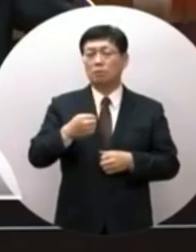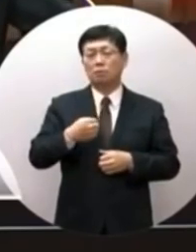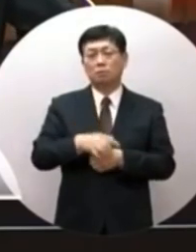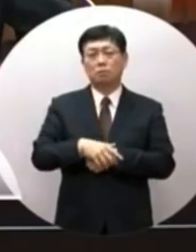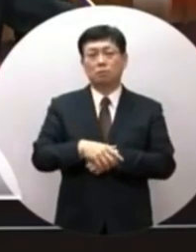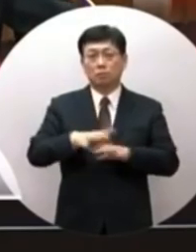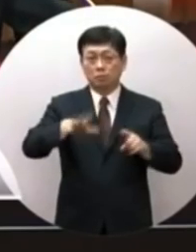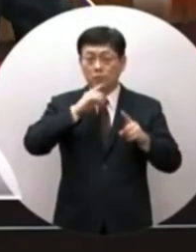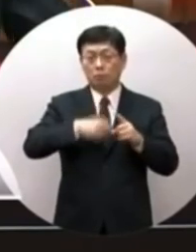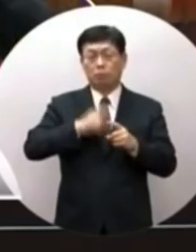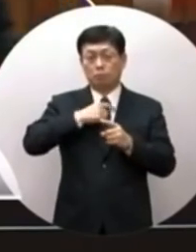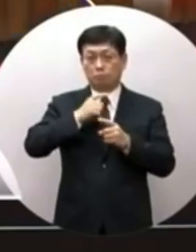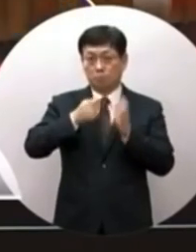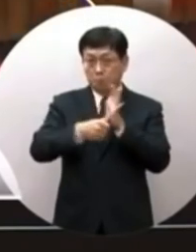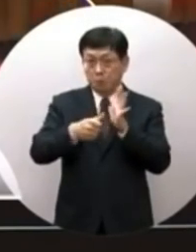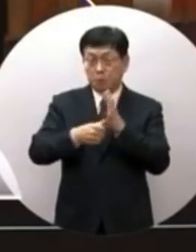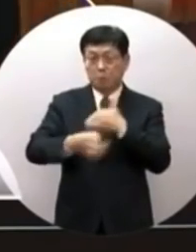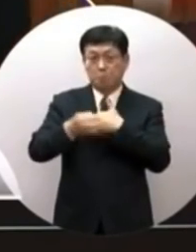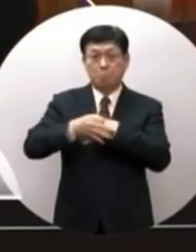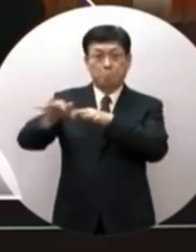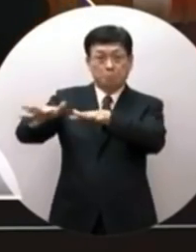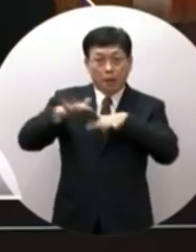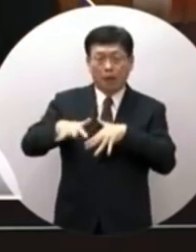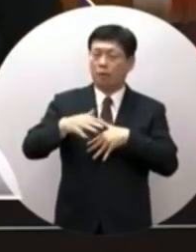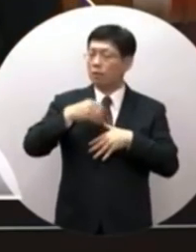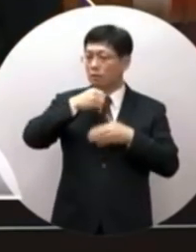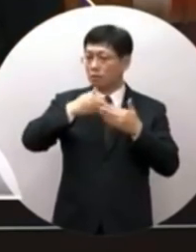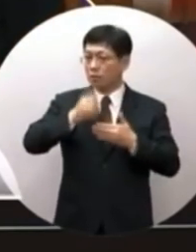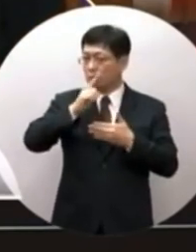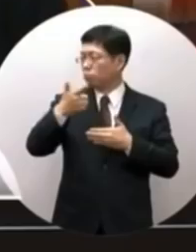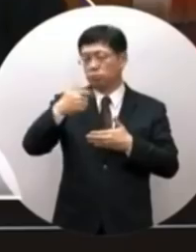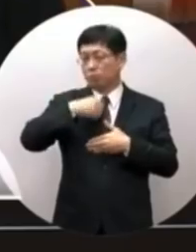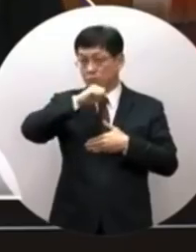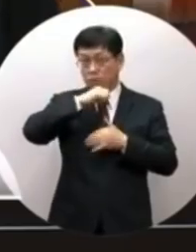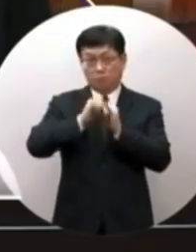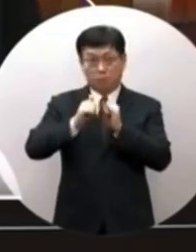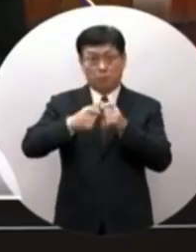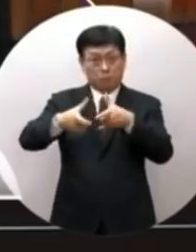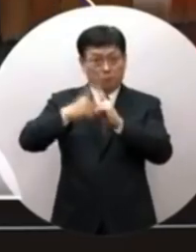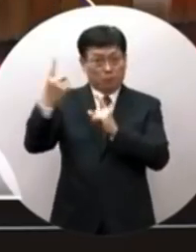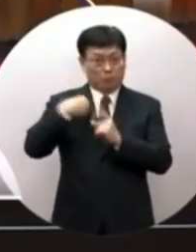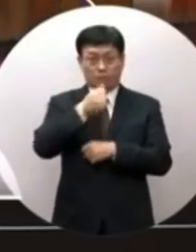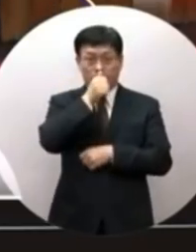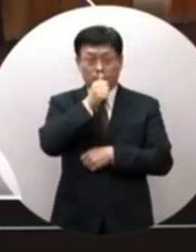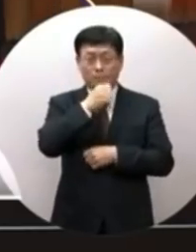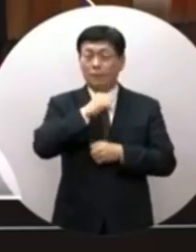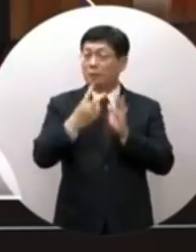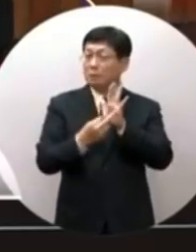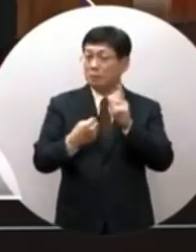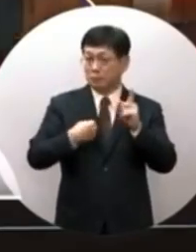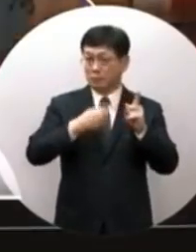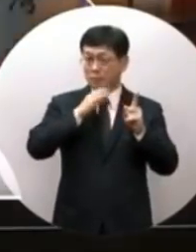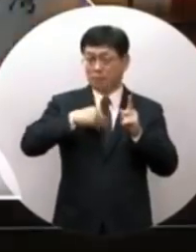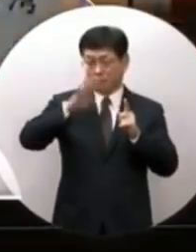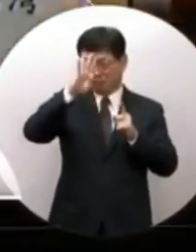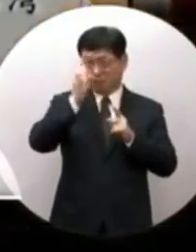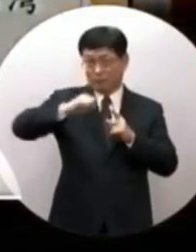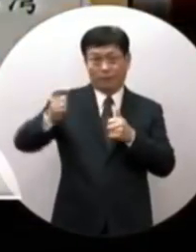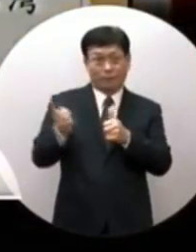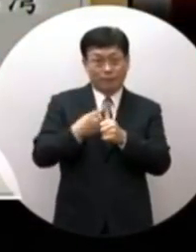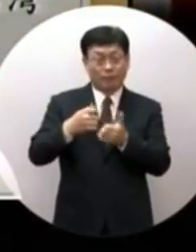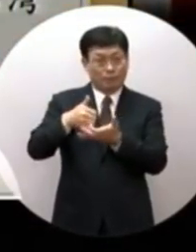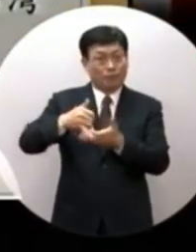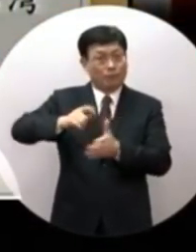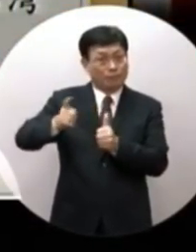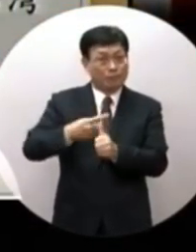去，叫做撤侨，大陆说我送台湾同胞回到家乡，台湾说我是防疫优先、弱